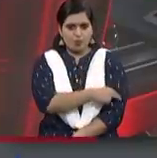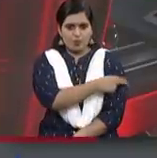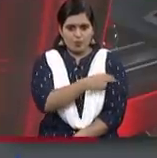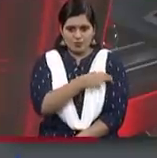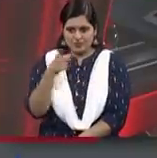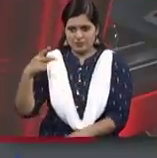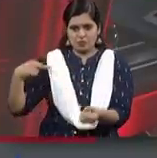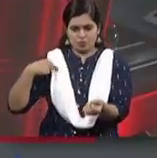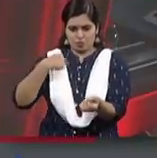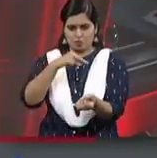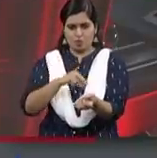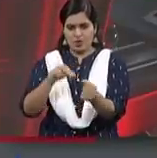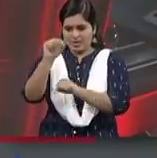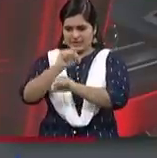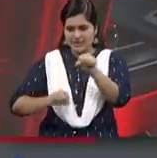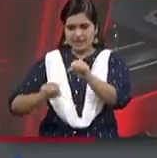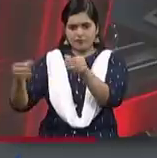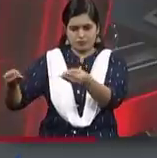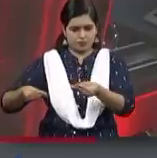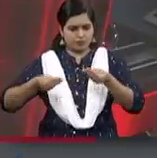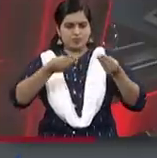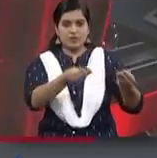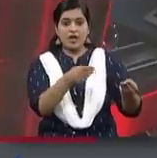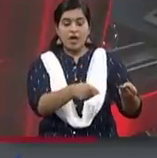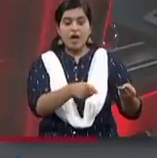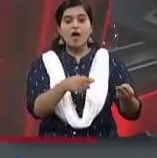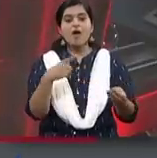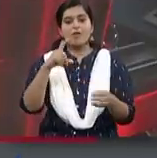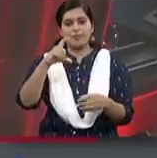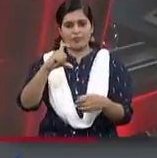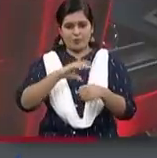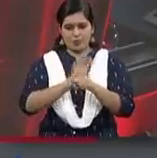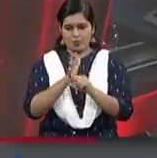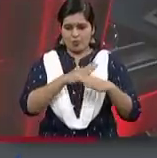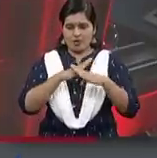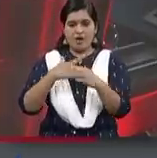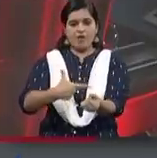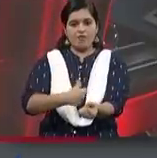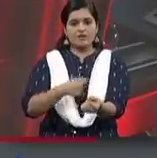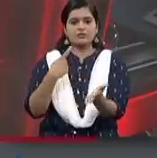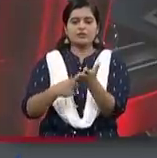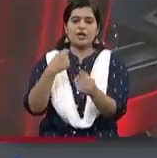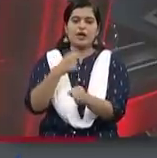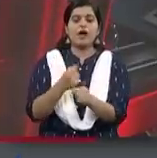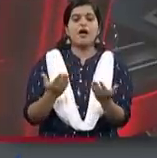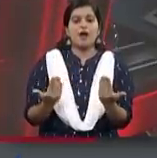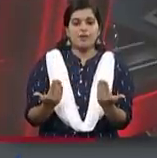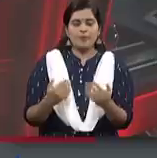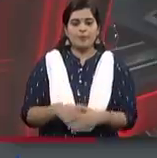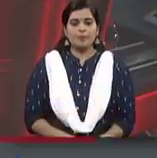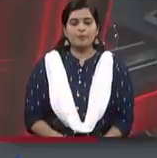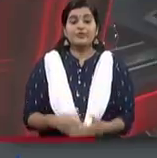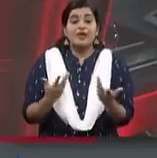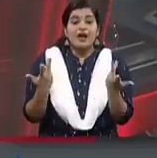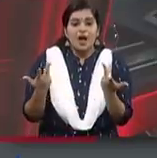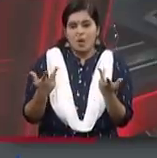വേണം ഈ വാക്സിനേഷൻ രജിസ്റ്റർ ചെയ്യുവാൻ. എന്തായാലും പൊതുജനങ്ങൾക്ക് സ്വന്തമായി രജിസ്റ്റർ ചെയ്യാനോ അല്ലെങ്കിൽ അക്ഷയ കേന്ദ്രങ്ങൾ വഴി രജിസ്റ്റർ ചെയ്യാനോ ഉള്ള